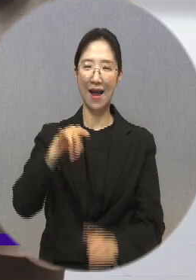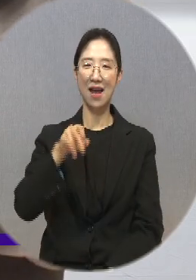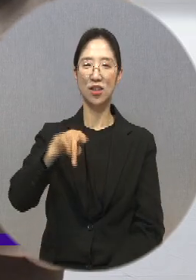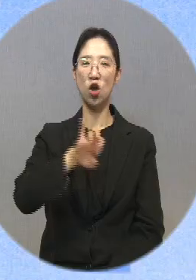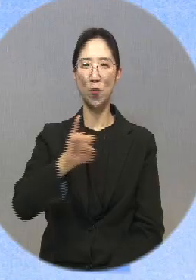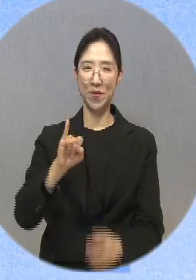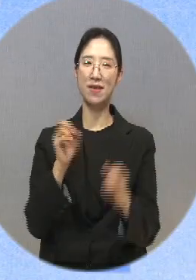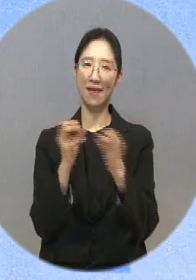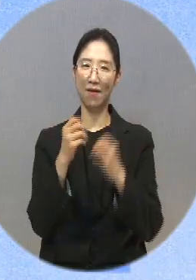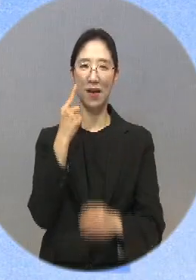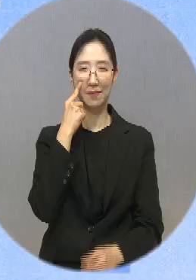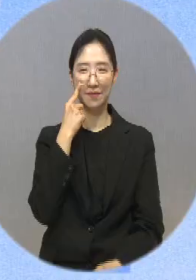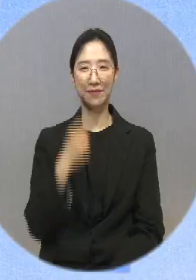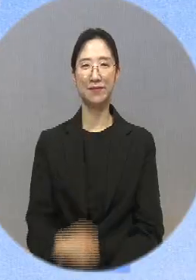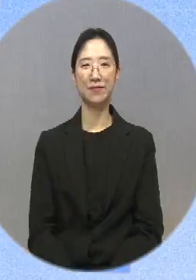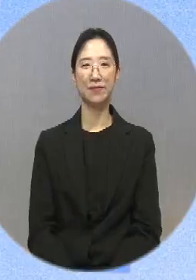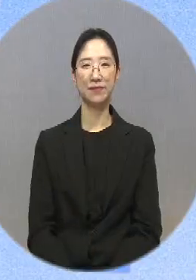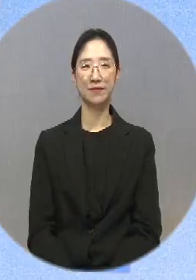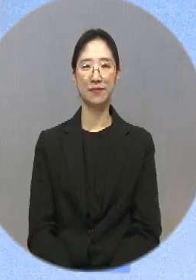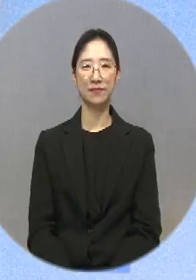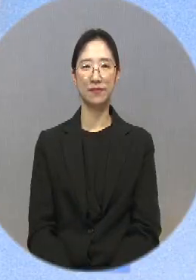나눠봤습니다.